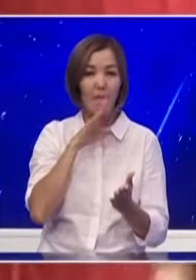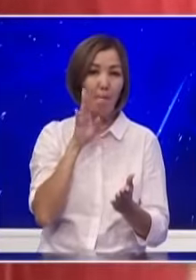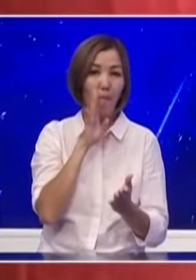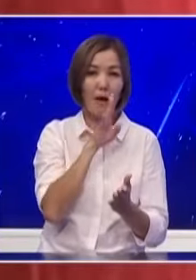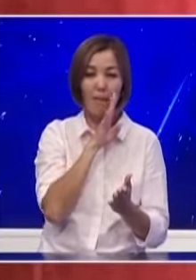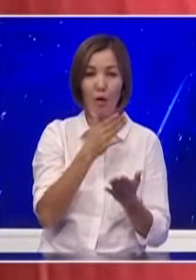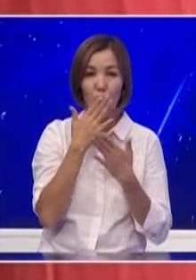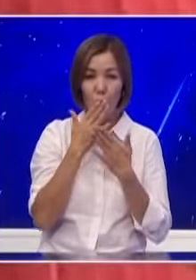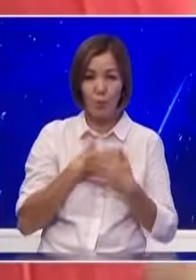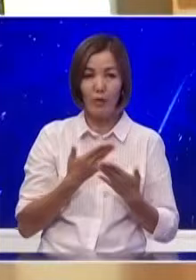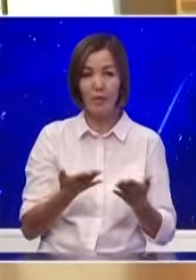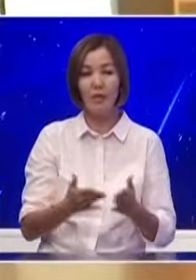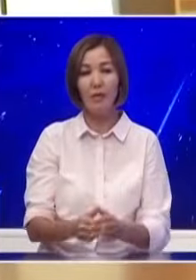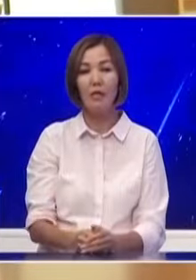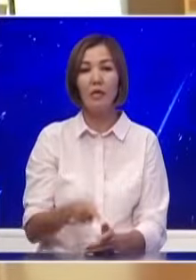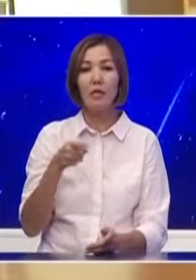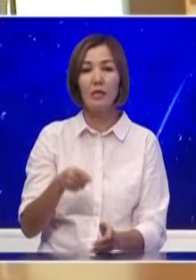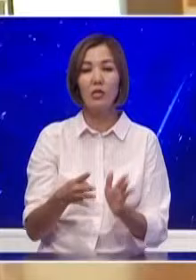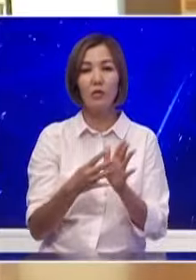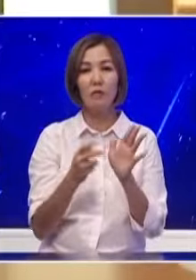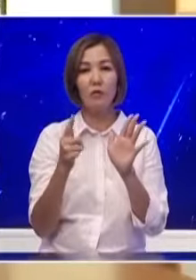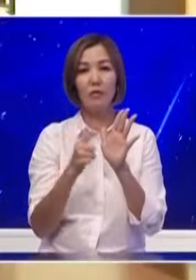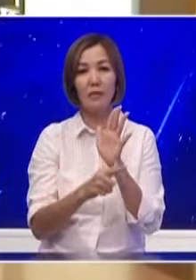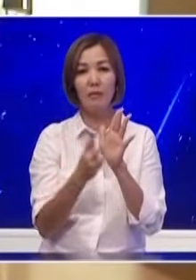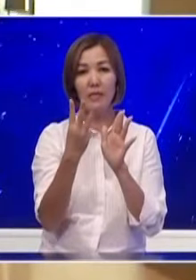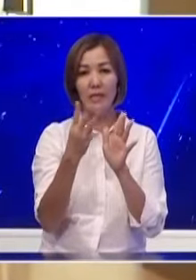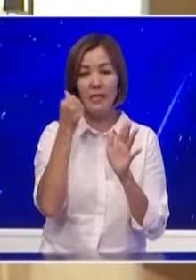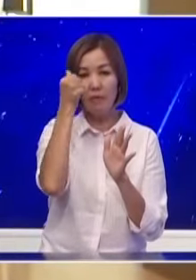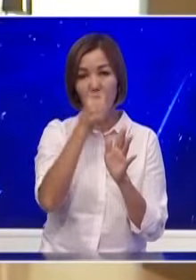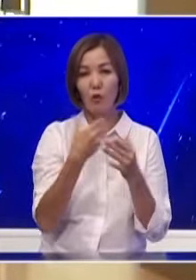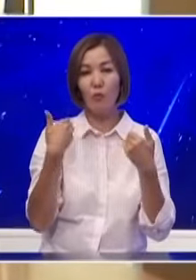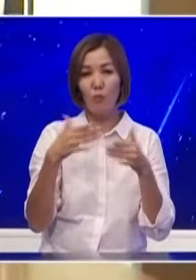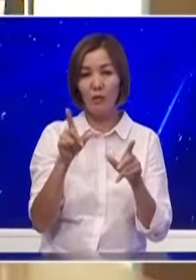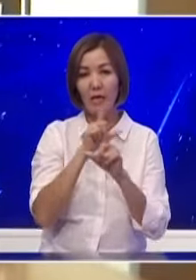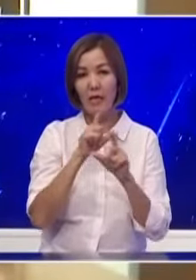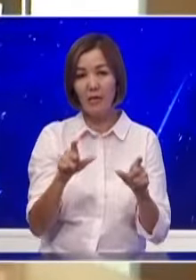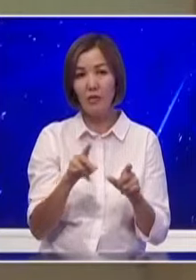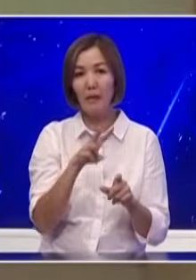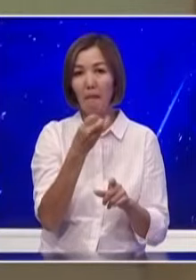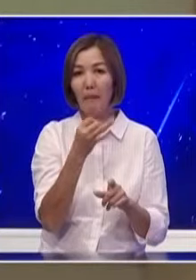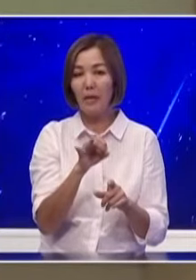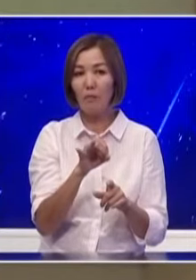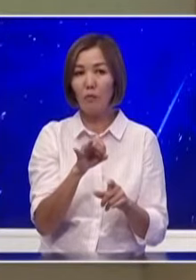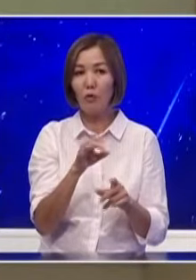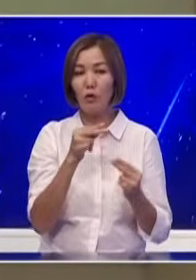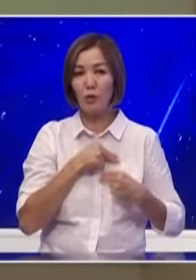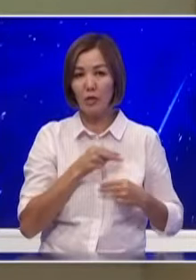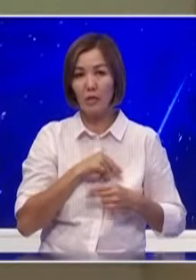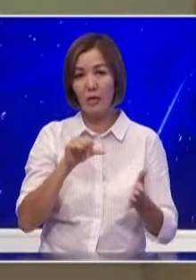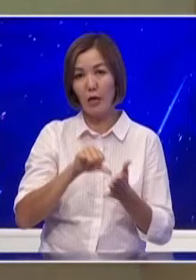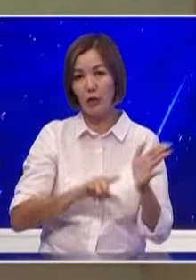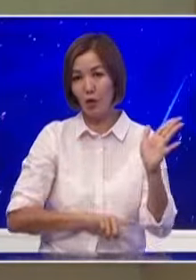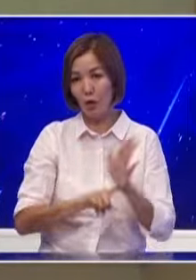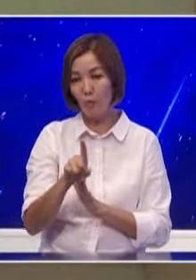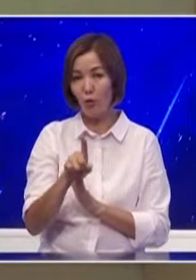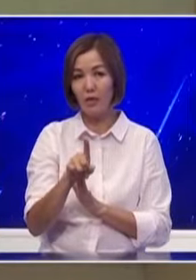которую привила ей мать. В 1973 году, после окончания школы, Мирамгуль здесь же устроилась библиотекарем.